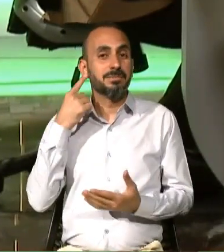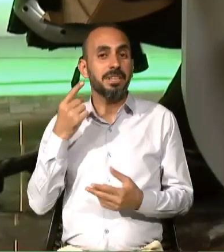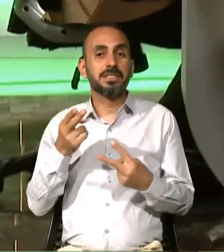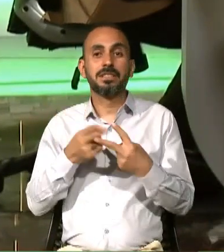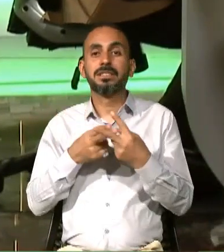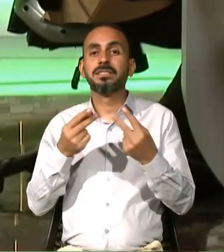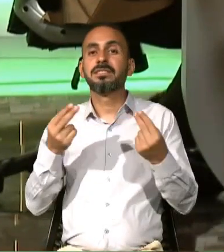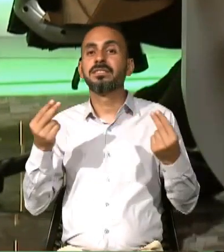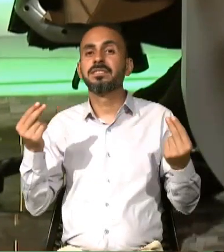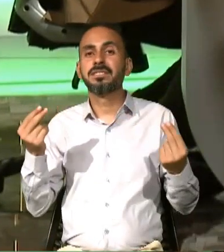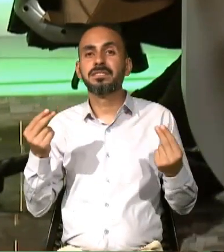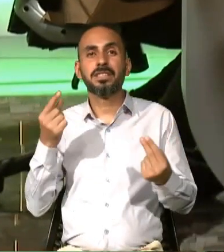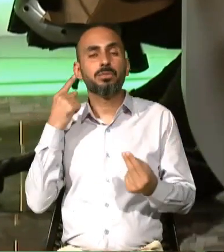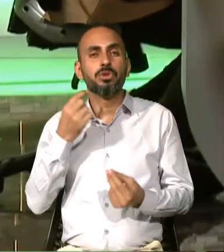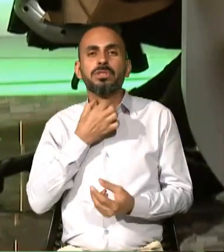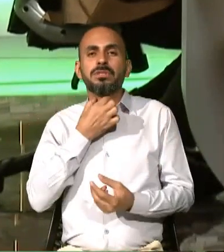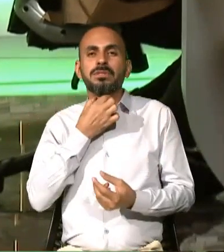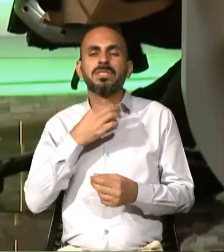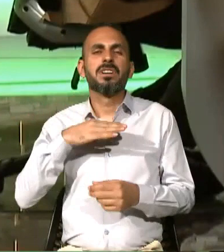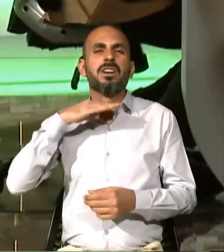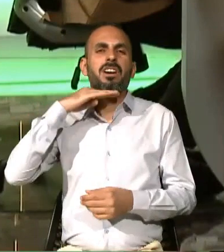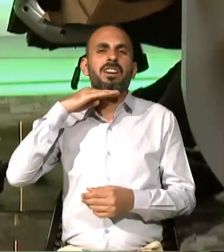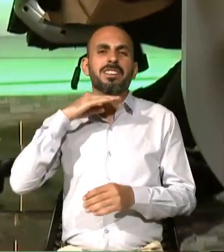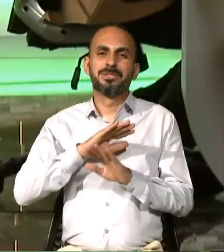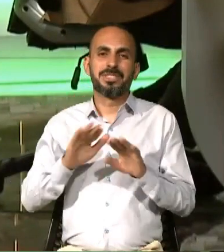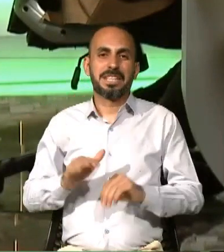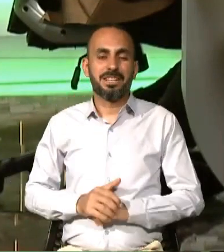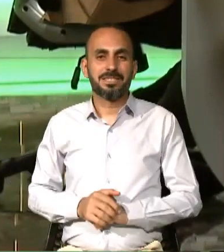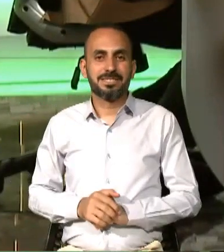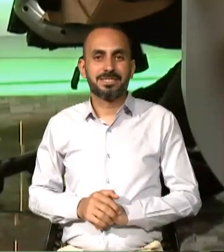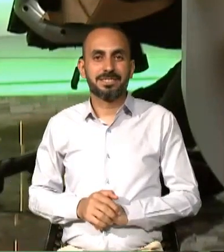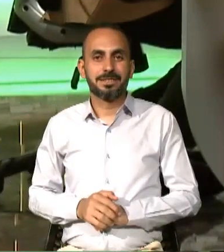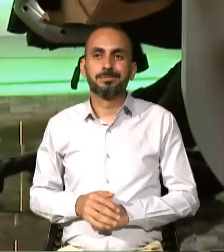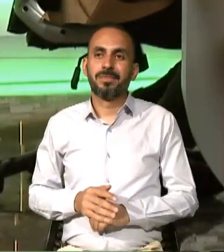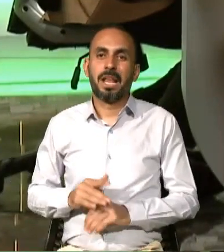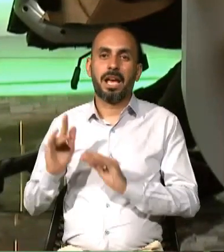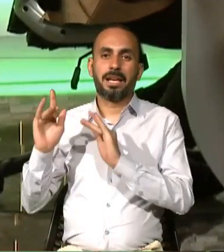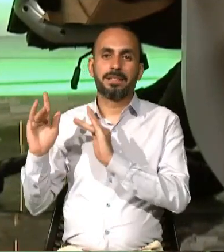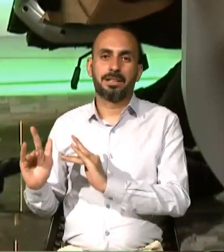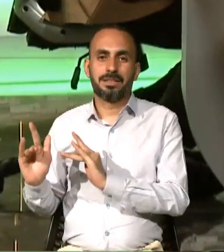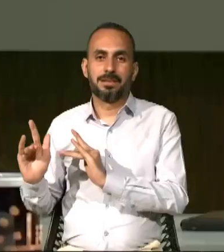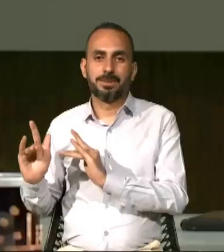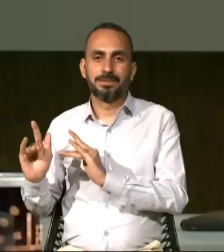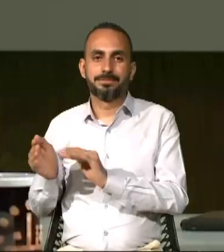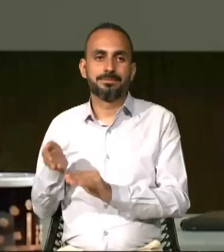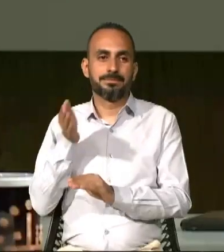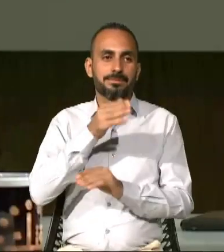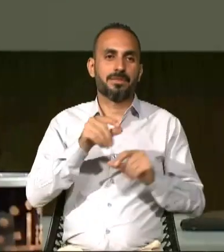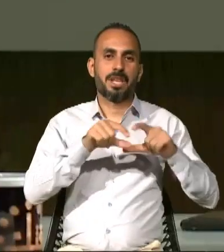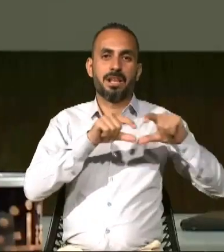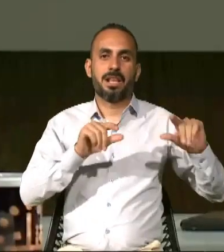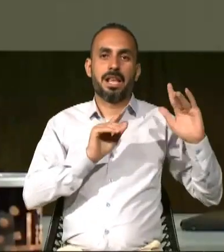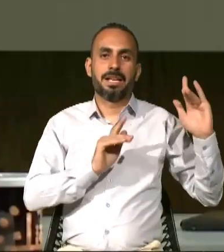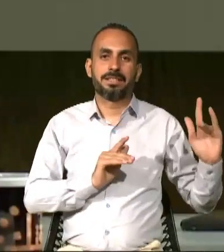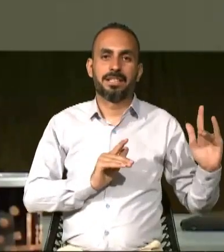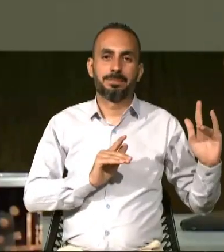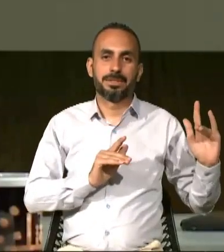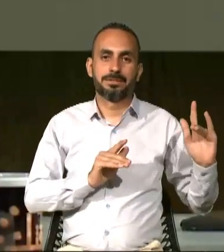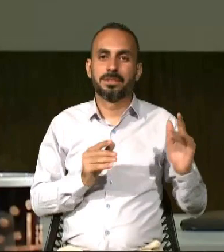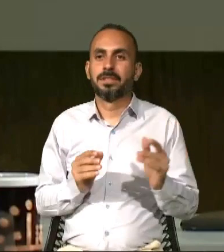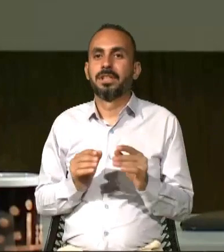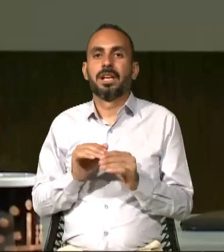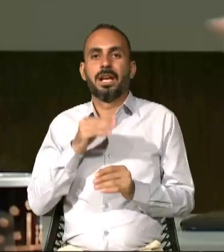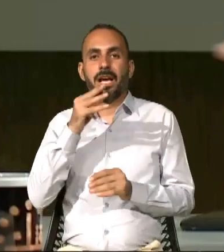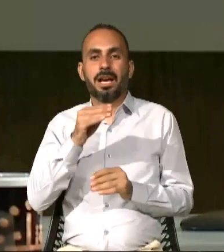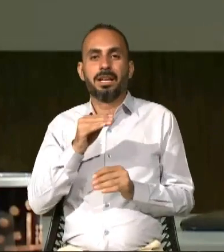قسيس تقول كده، زهقت خلاص، يعني اتنقل من الكنبه على الكرسي، ومن الكرسي على الصاله، ومن الصاله